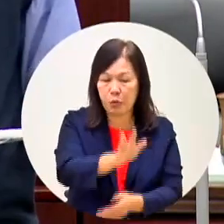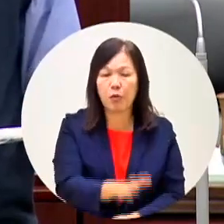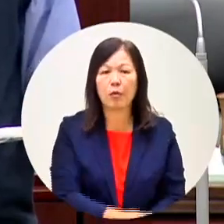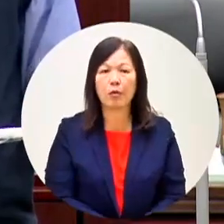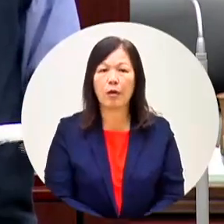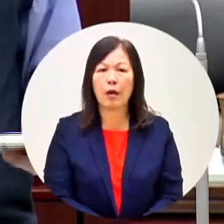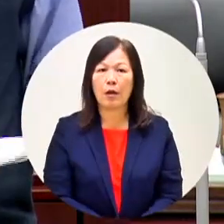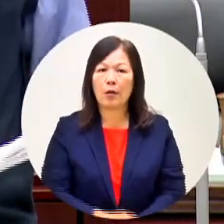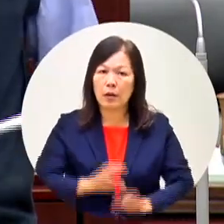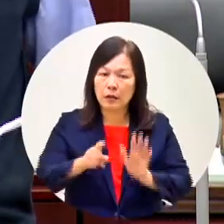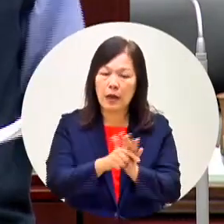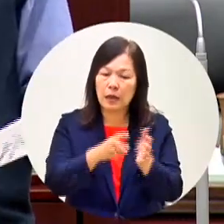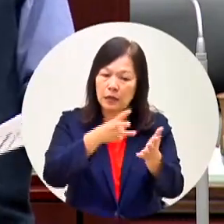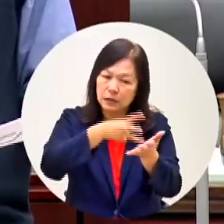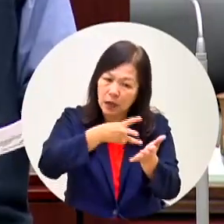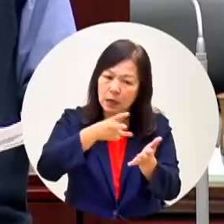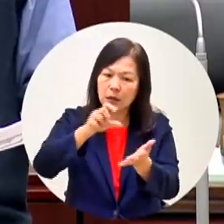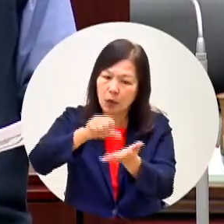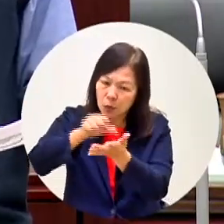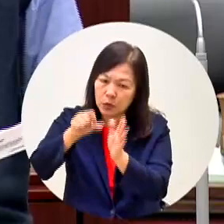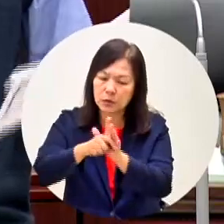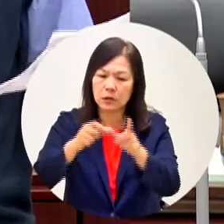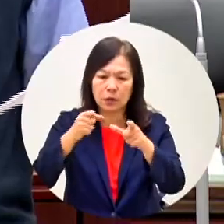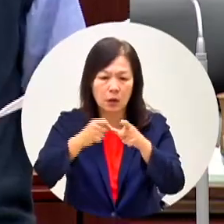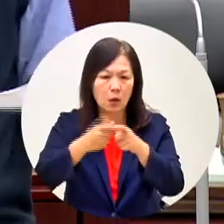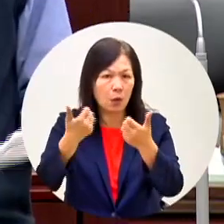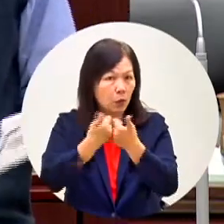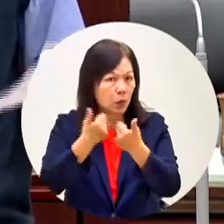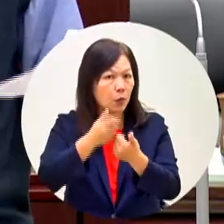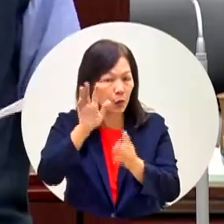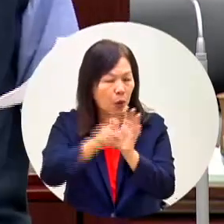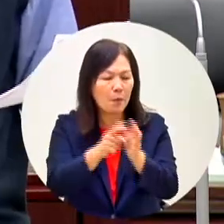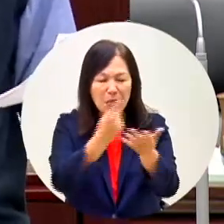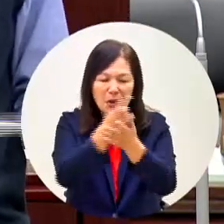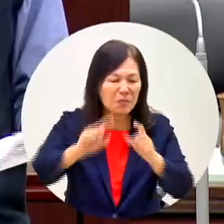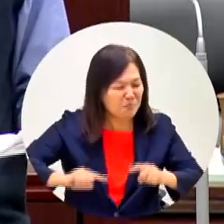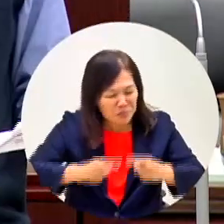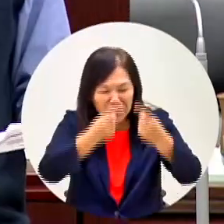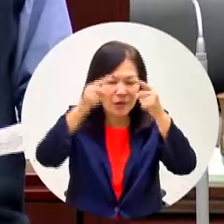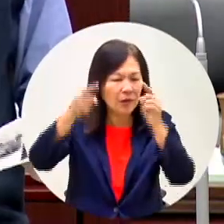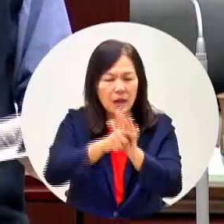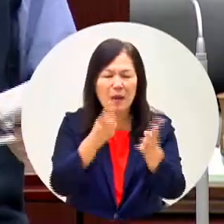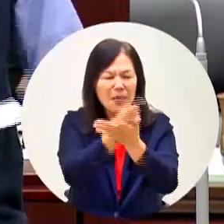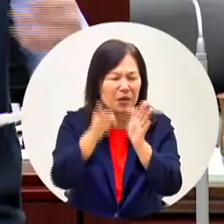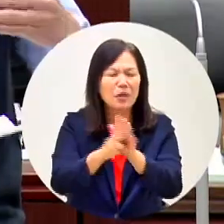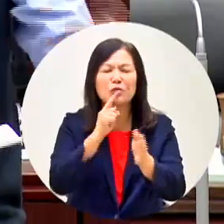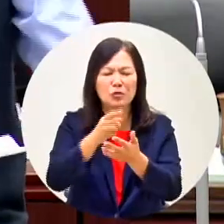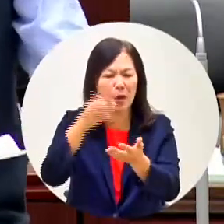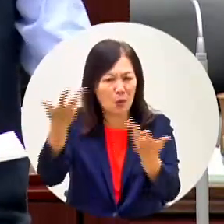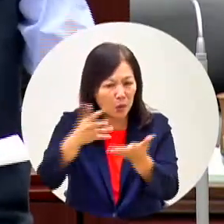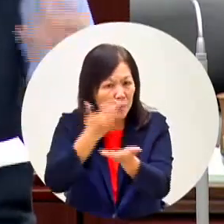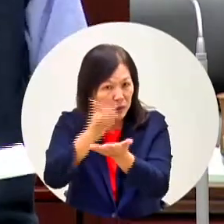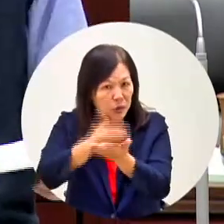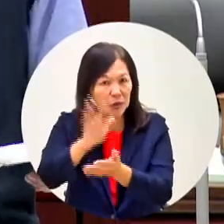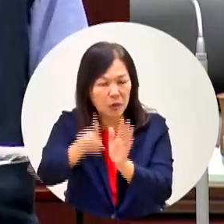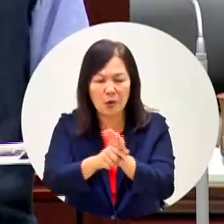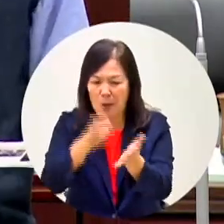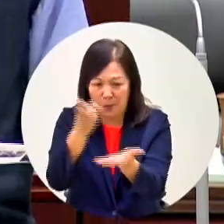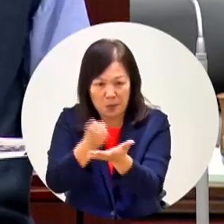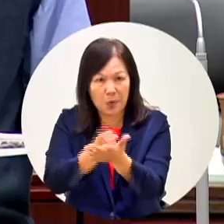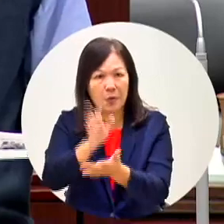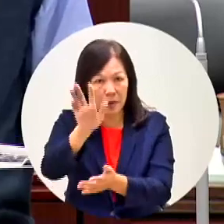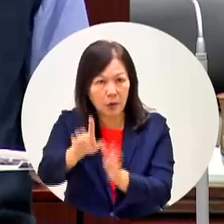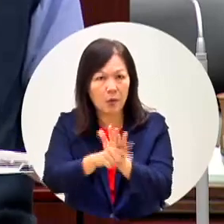听会完，如果议论纷纷，就说大家说解决这个问题是这么严重的，说不定会继续办下去都有可